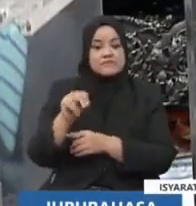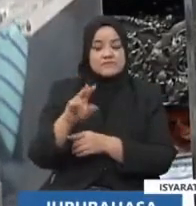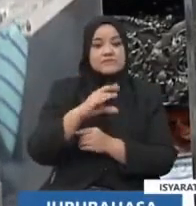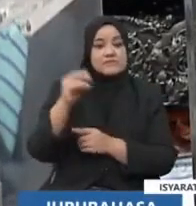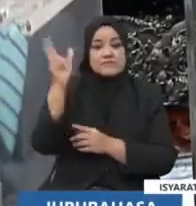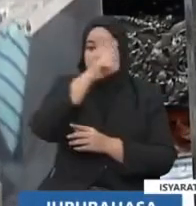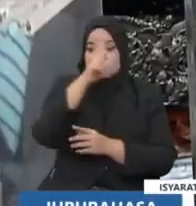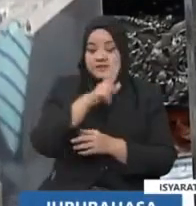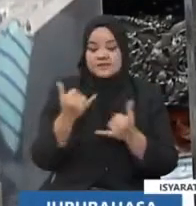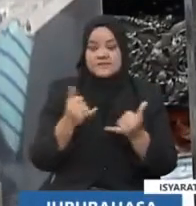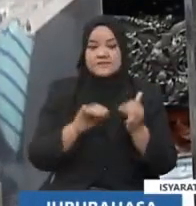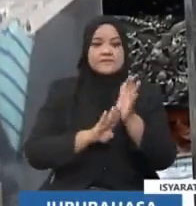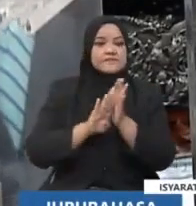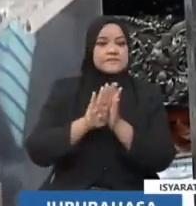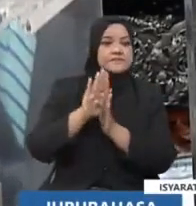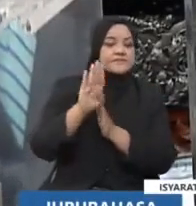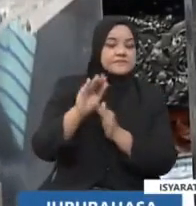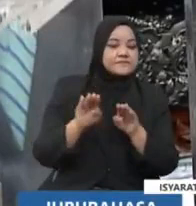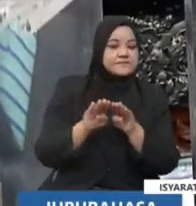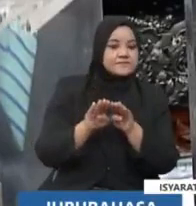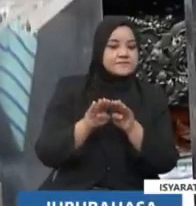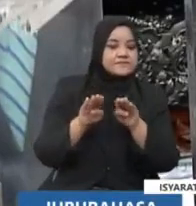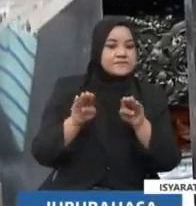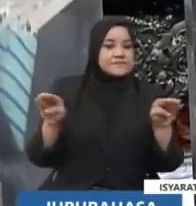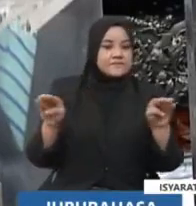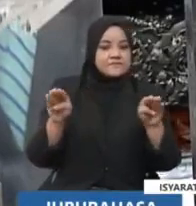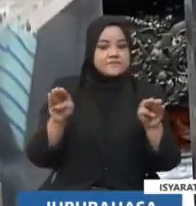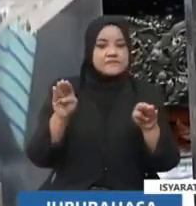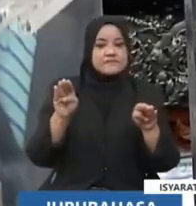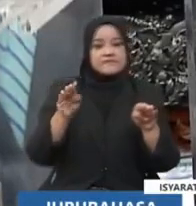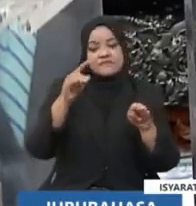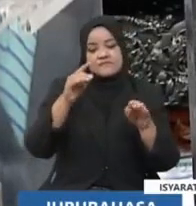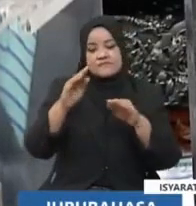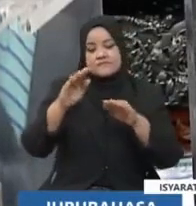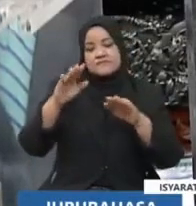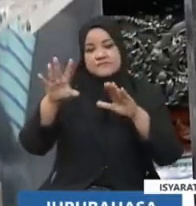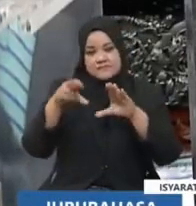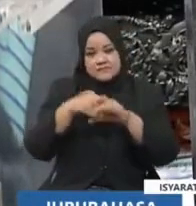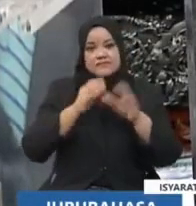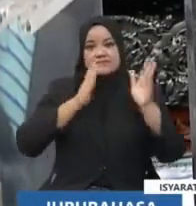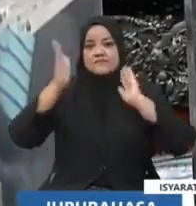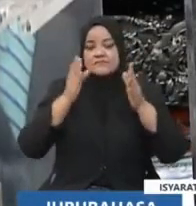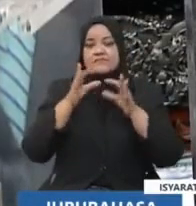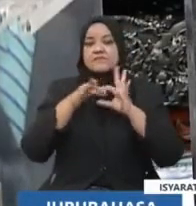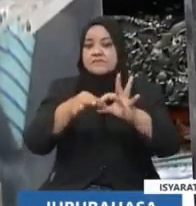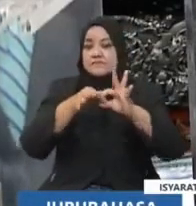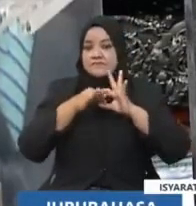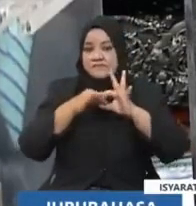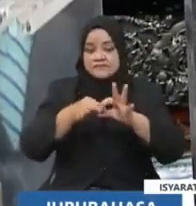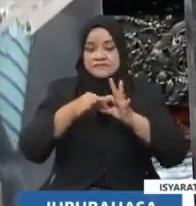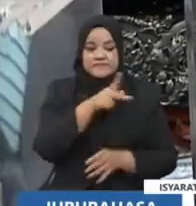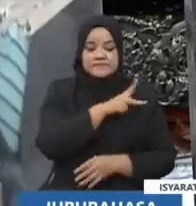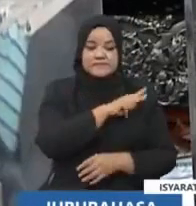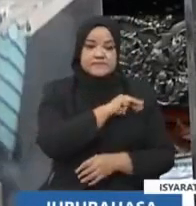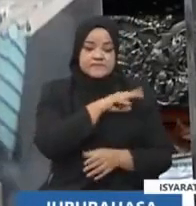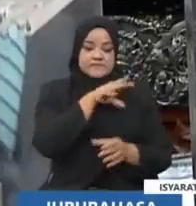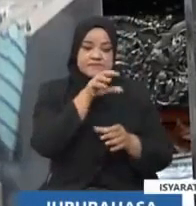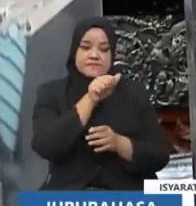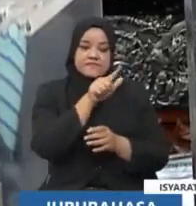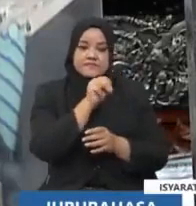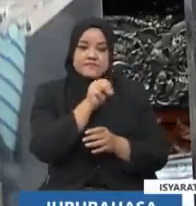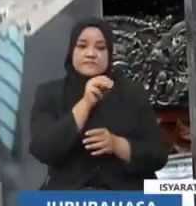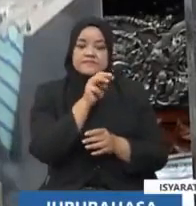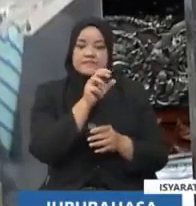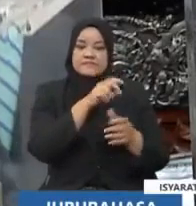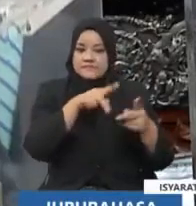sebagainya kerajaan sedang membangunkan pek Pok Tunggal pedagang karbon peringkat domestik melalui kerjasama antara Kementerian alam